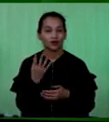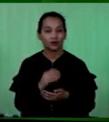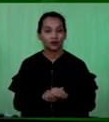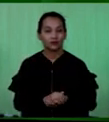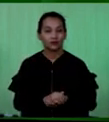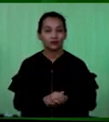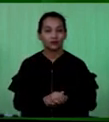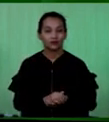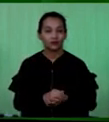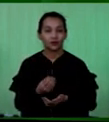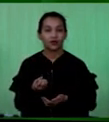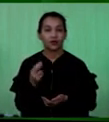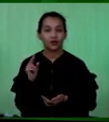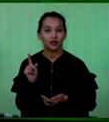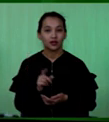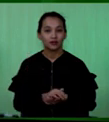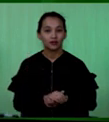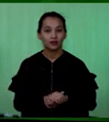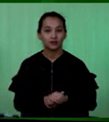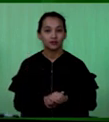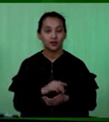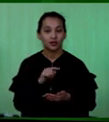necha kilogram?